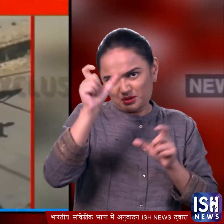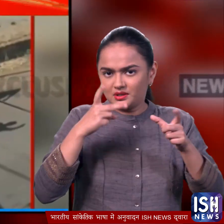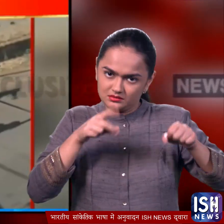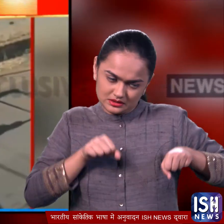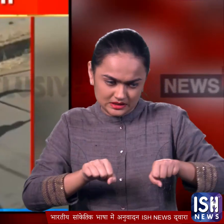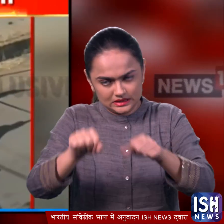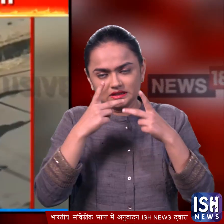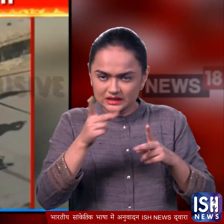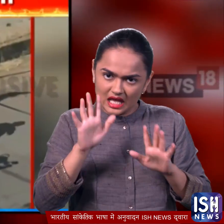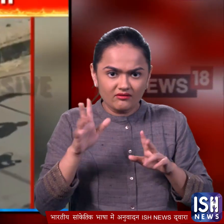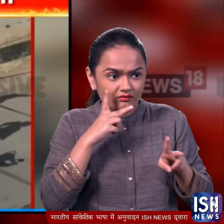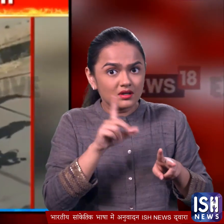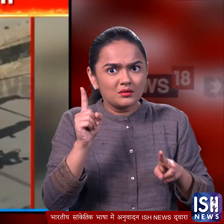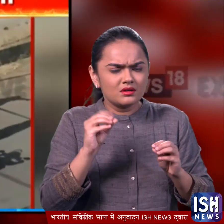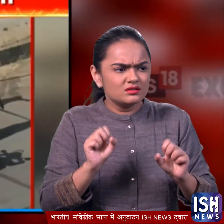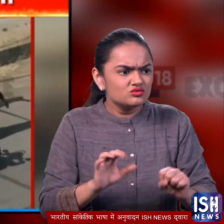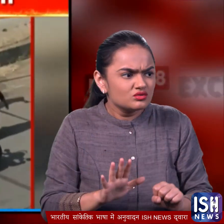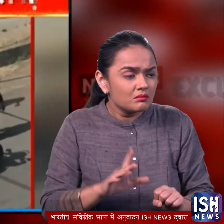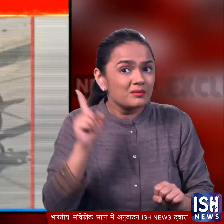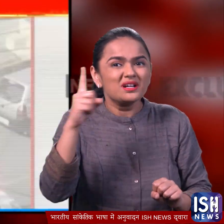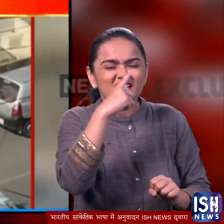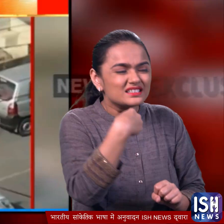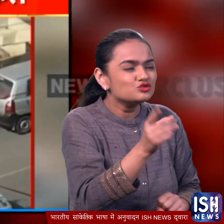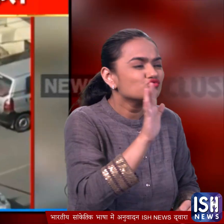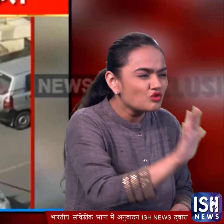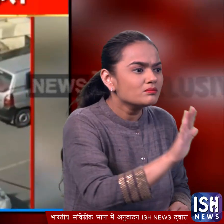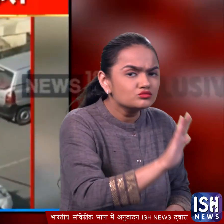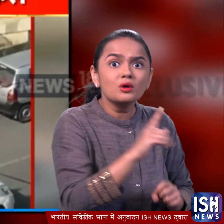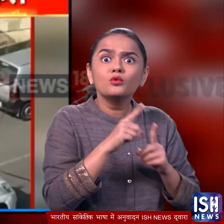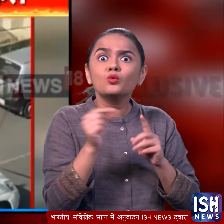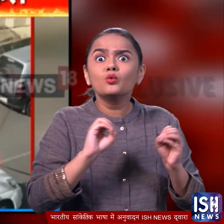दौरान कुछ लोग वहां से गुजरते दिखे, जो कुछ देर के लिए रुके तो जरूर, लेकिन